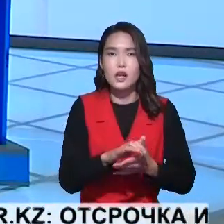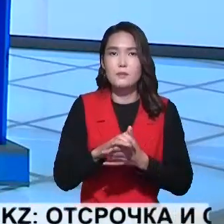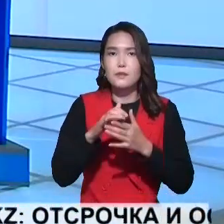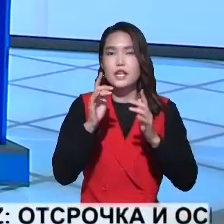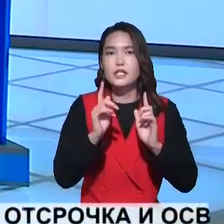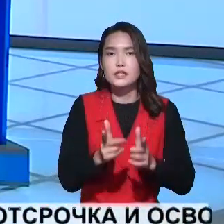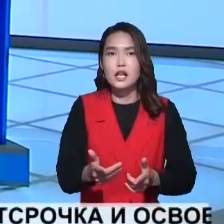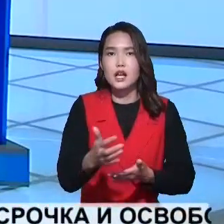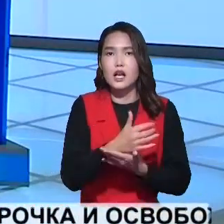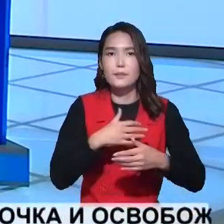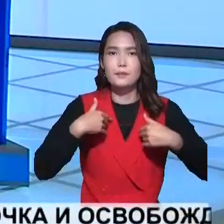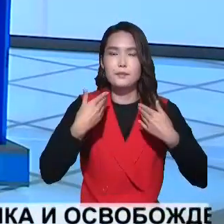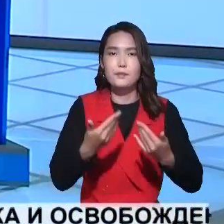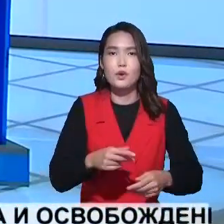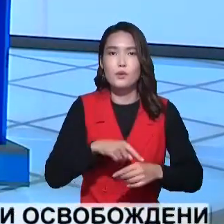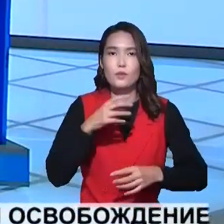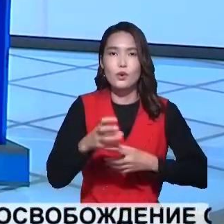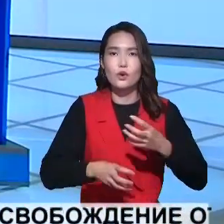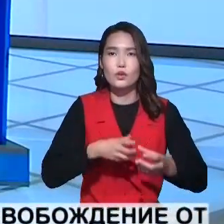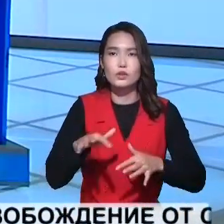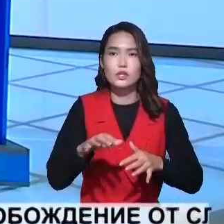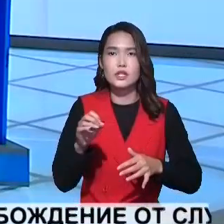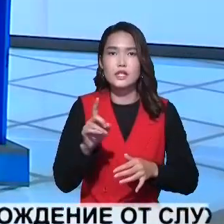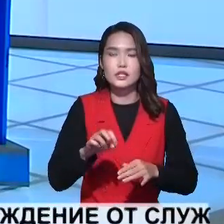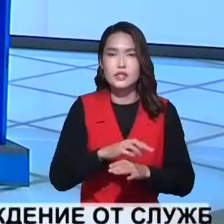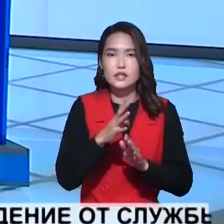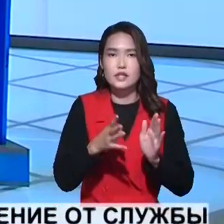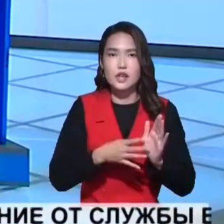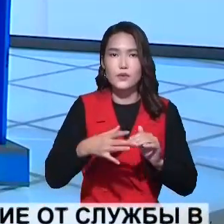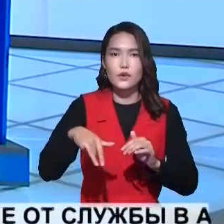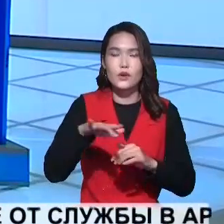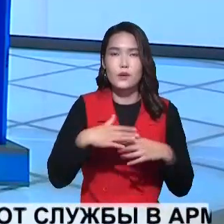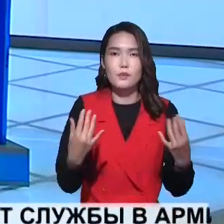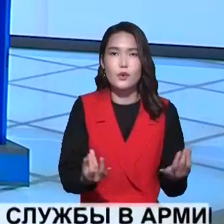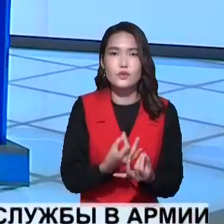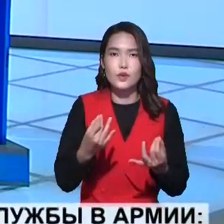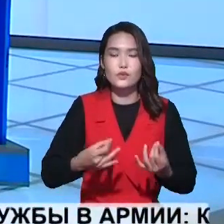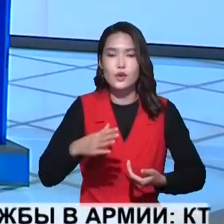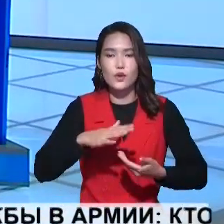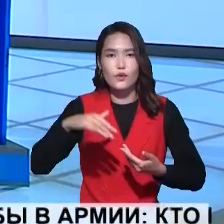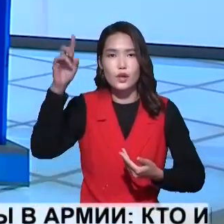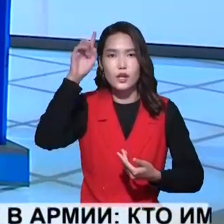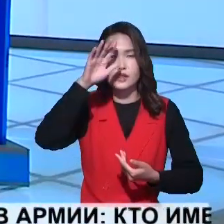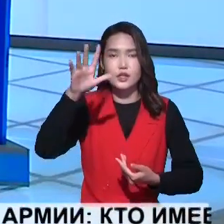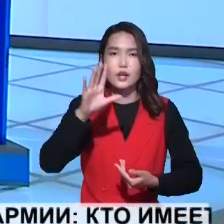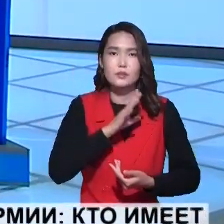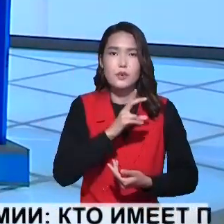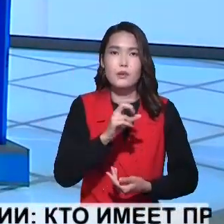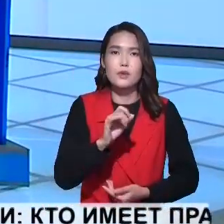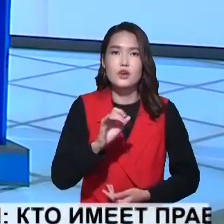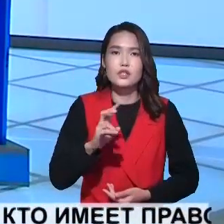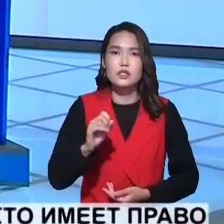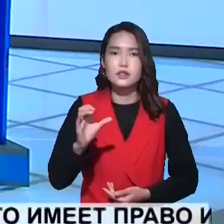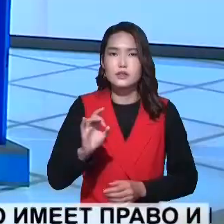согласия собрались представители духовенства и международных организаций из 19 стран, чтобы вместе обсудить вызовы современности. Бекжигат